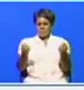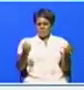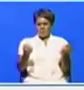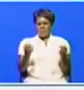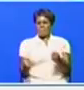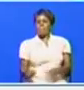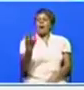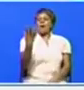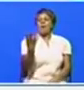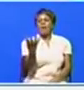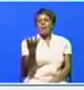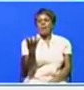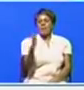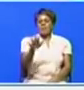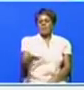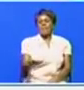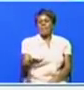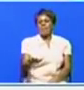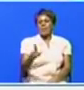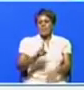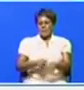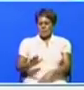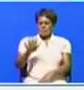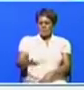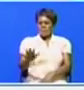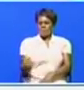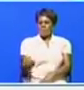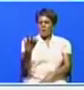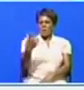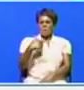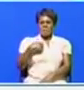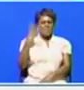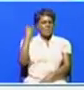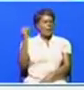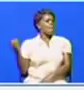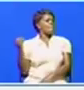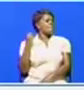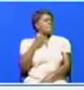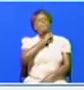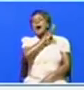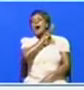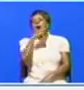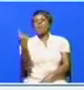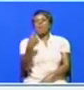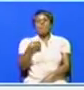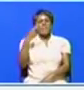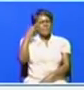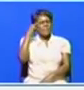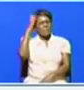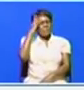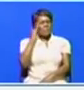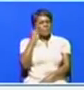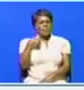nikakanyaga bomu. Na hiyo bomu wakati nilikanyaga, miki tu nilisikia ni mlio tu. Kutoka hapo nikapoteza fahamu